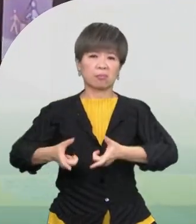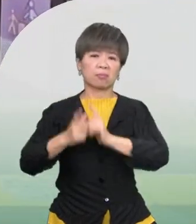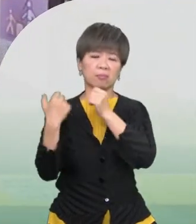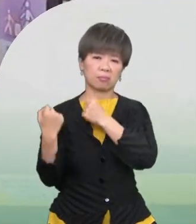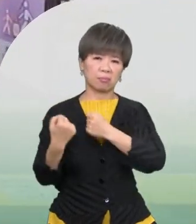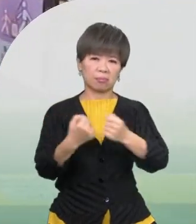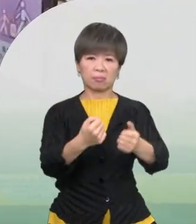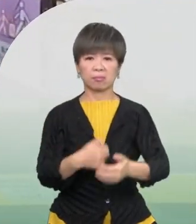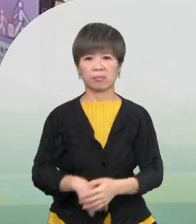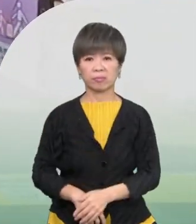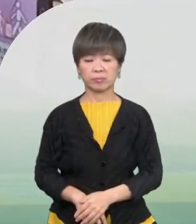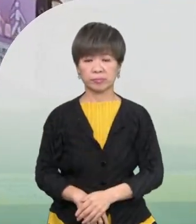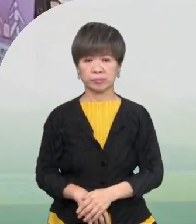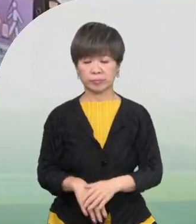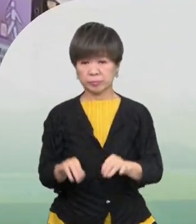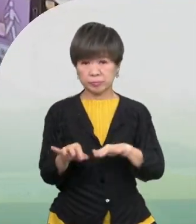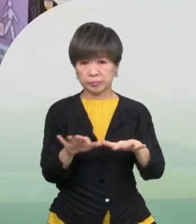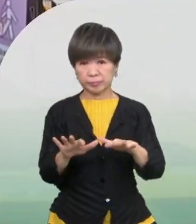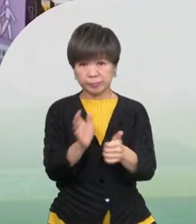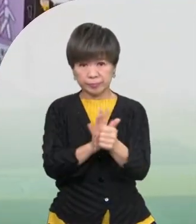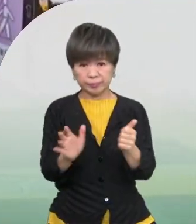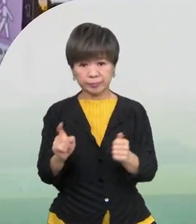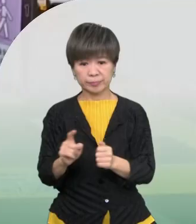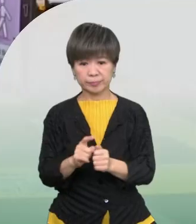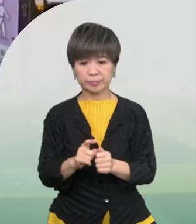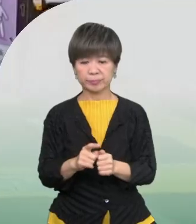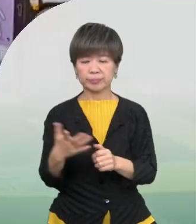营运。亚伯提通一共影响的